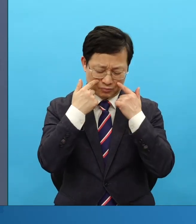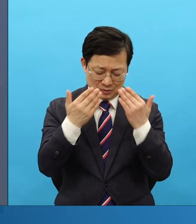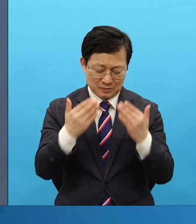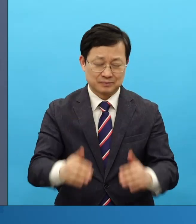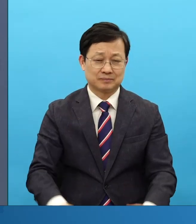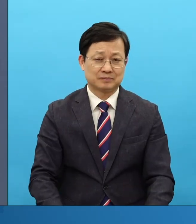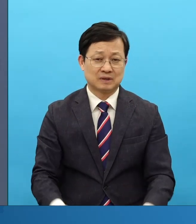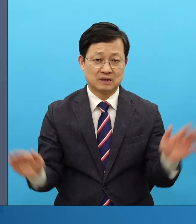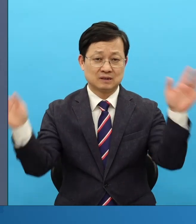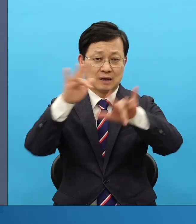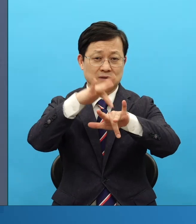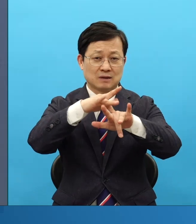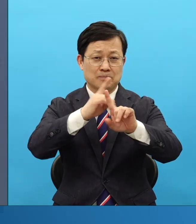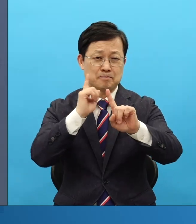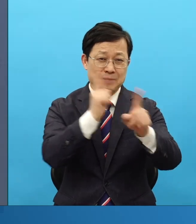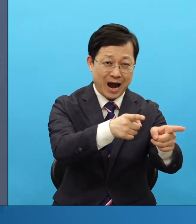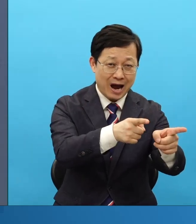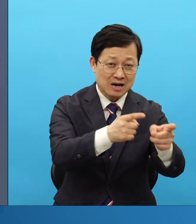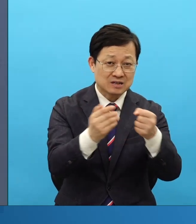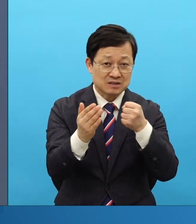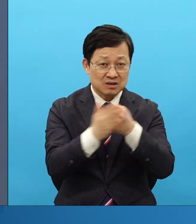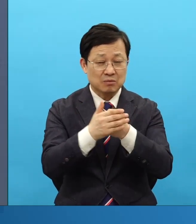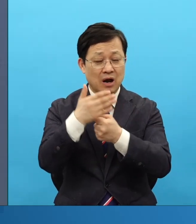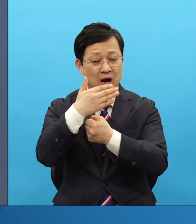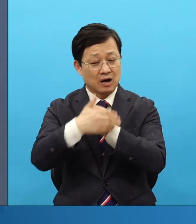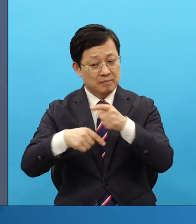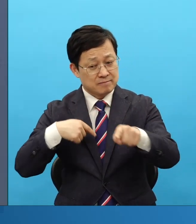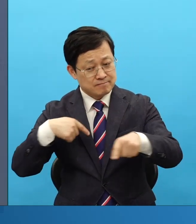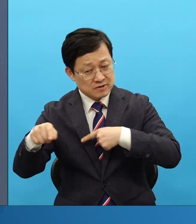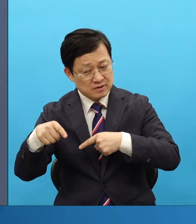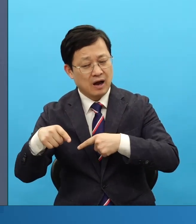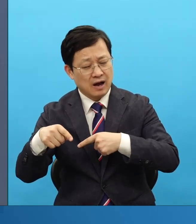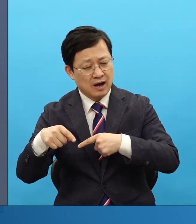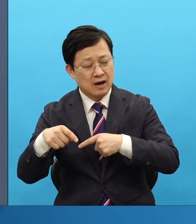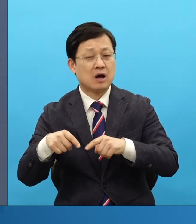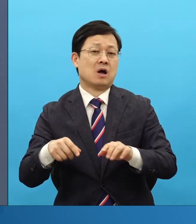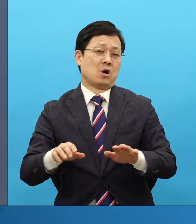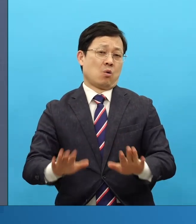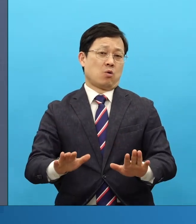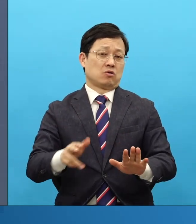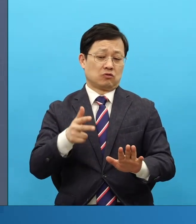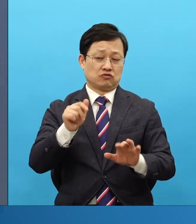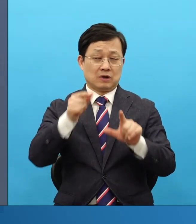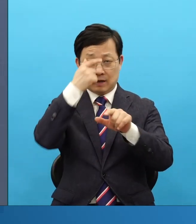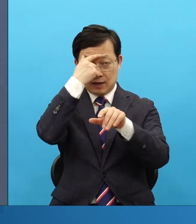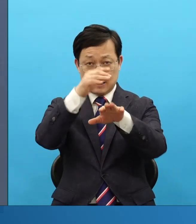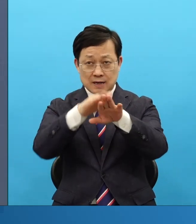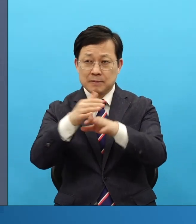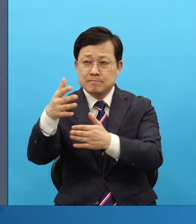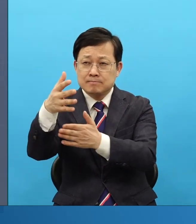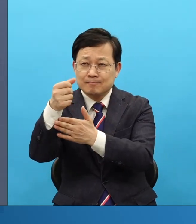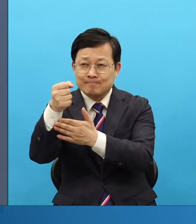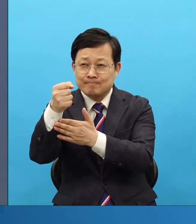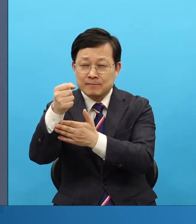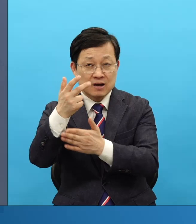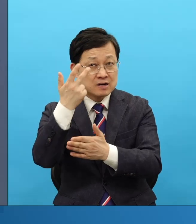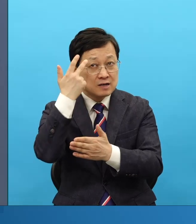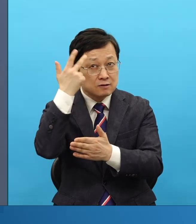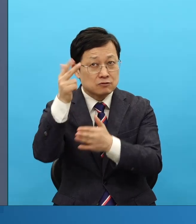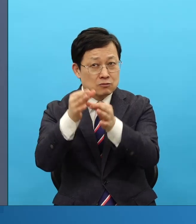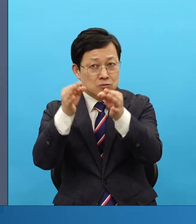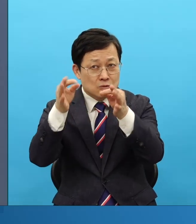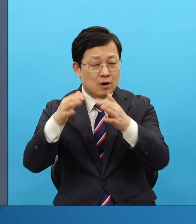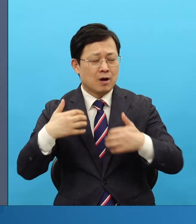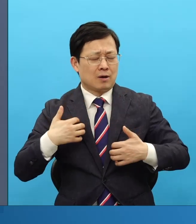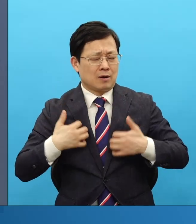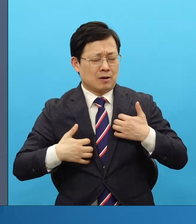흑암이 꺾이기 때문에 역사에 날 수밖에 이거를 완전히 오늘 주일날 한 주간 동안만 누려도 역사에 And 납니다. works are bound to take place because the